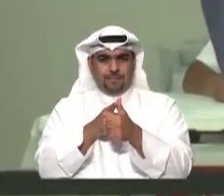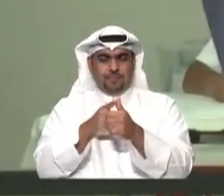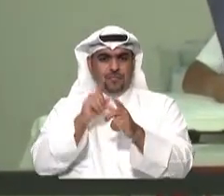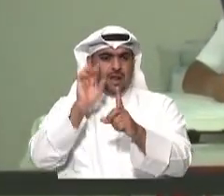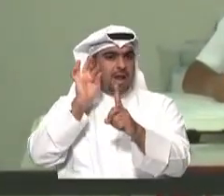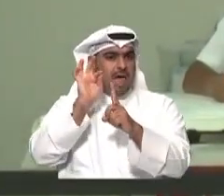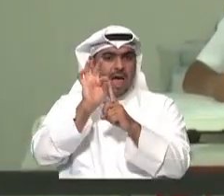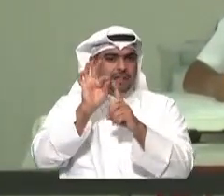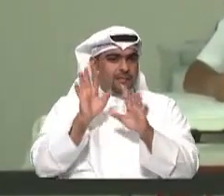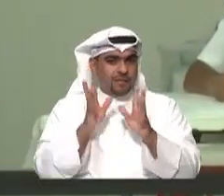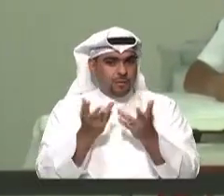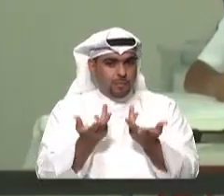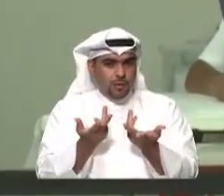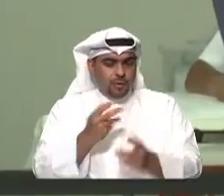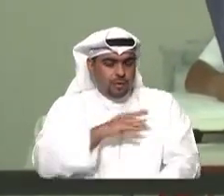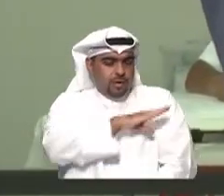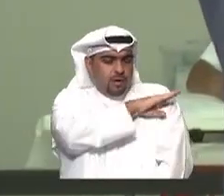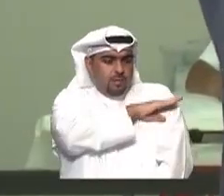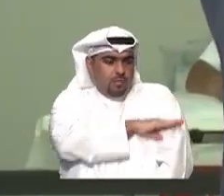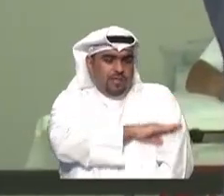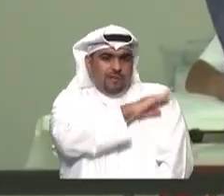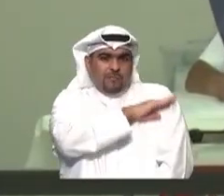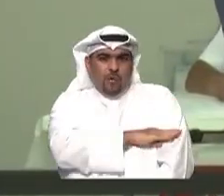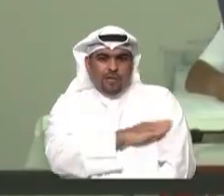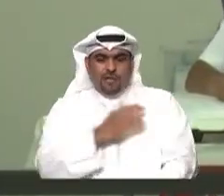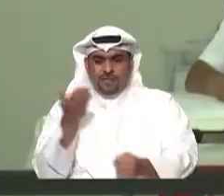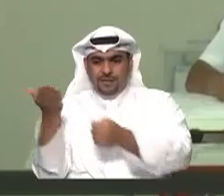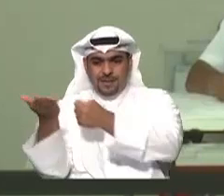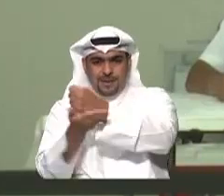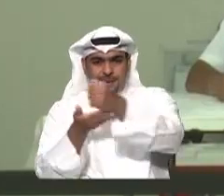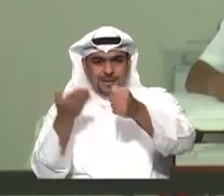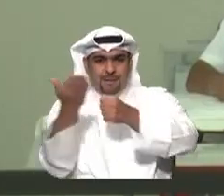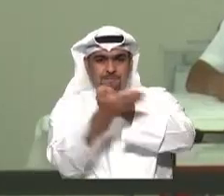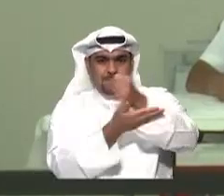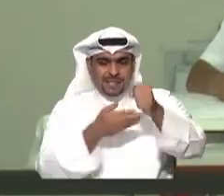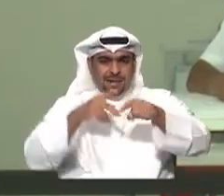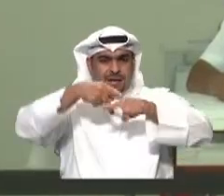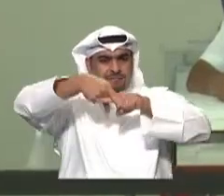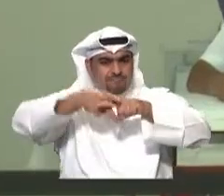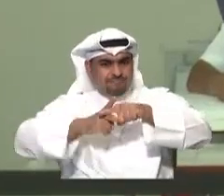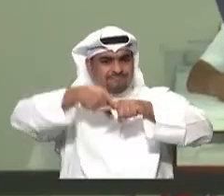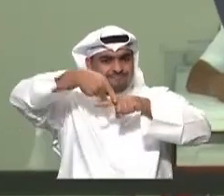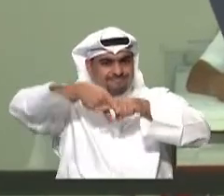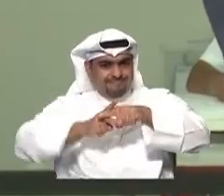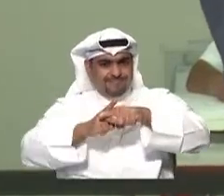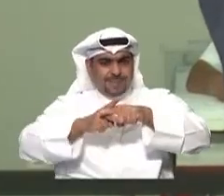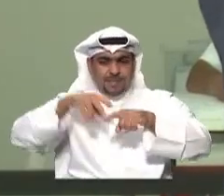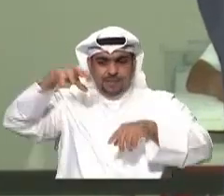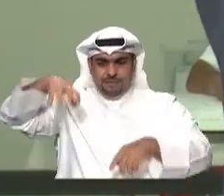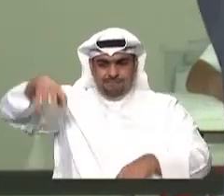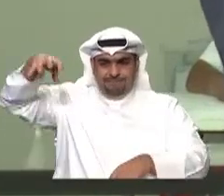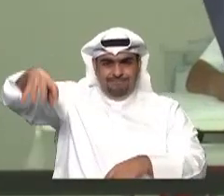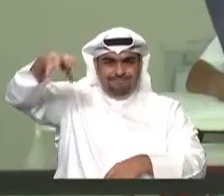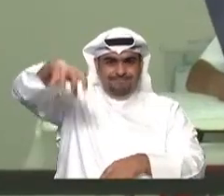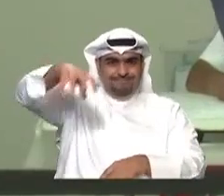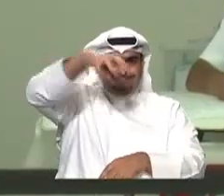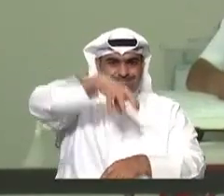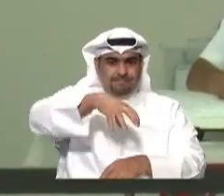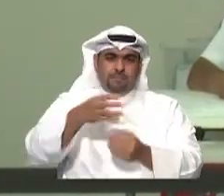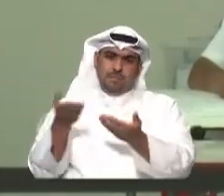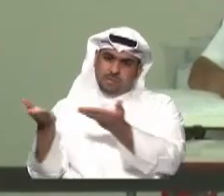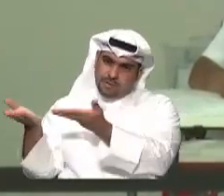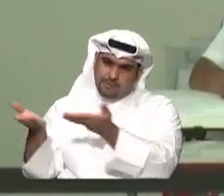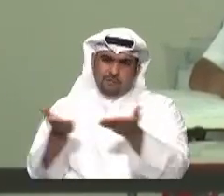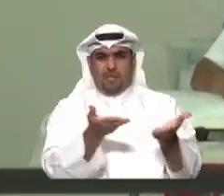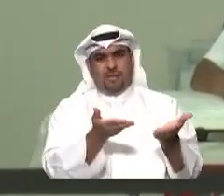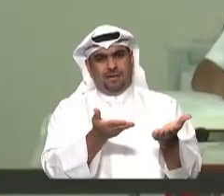القاطنين في منطقة العبدلي والمزارع اللي حوالينها والمصانع اللي حوالينها، وإذا في ناس تعمل في المناطق اللي حوالين